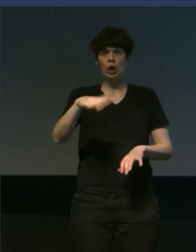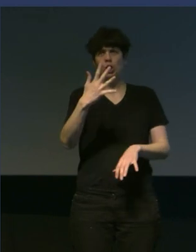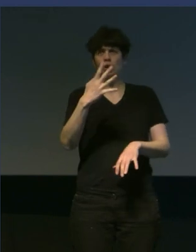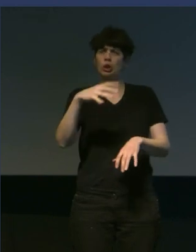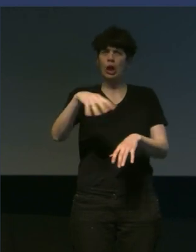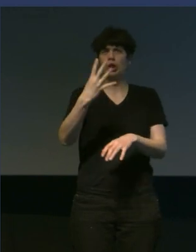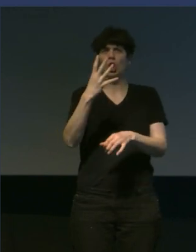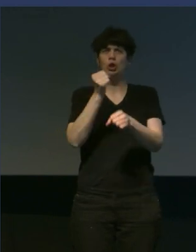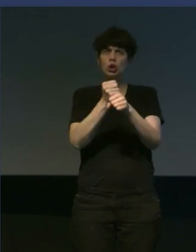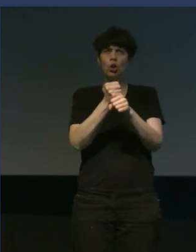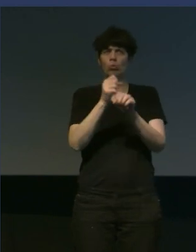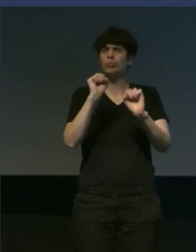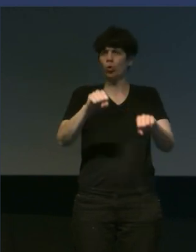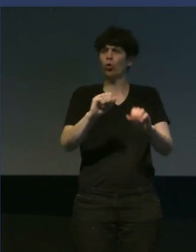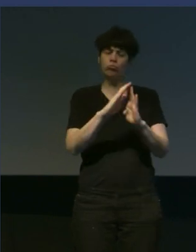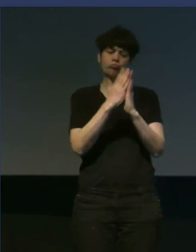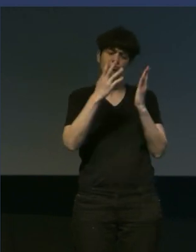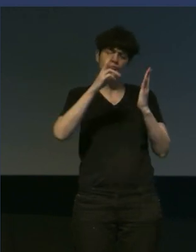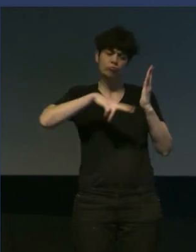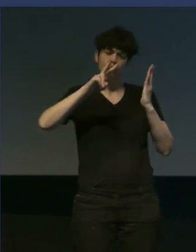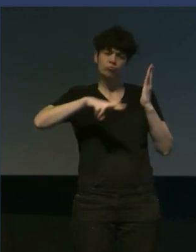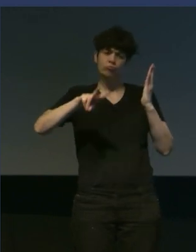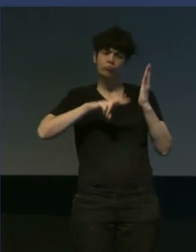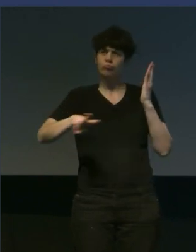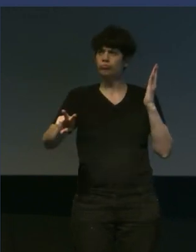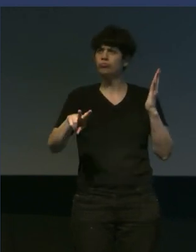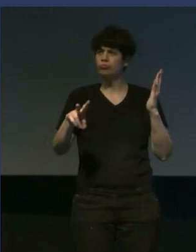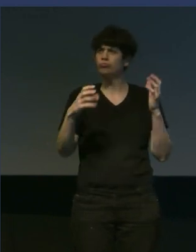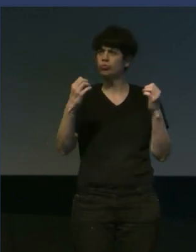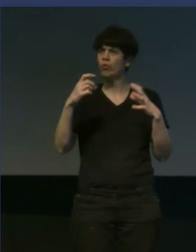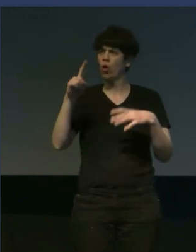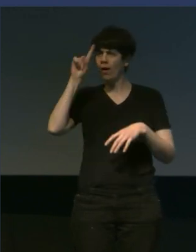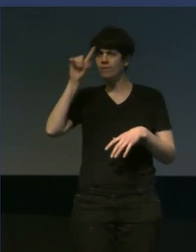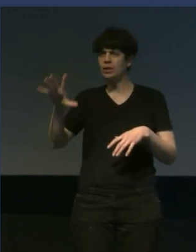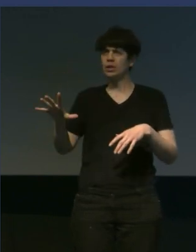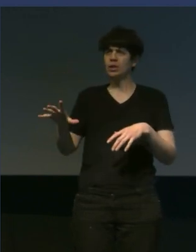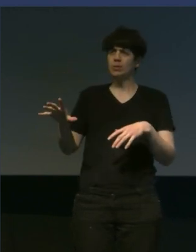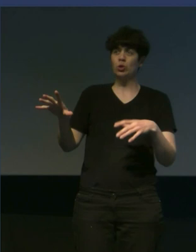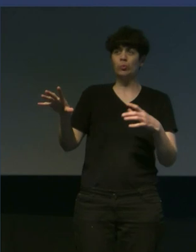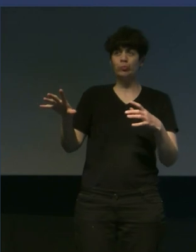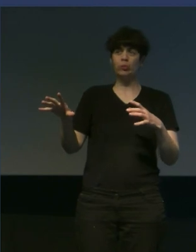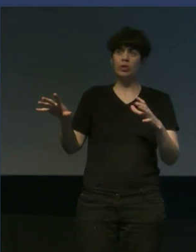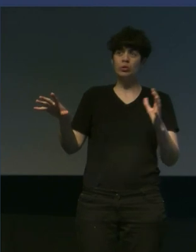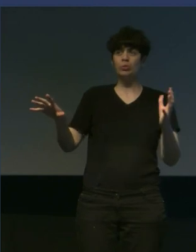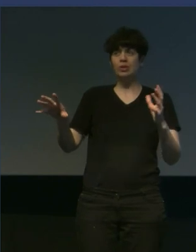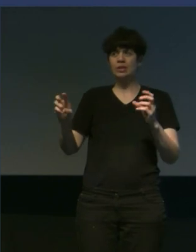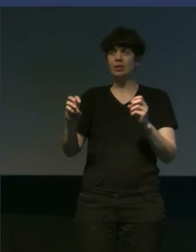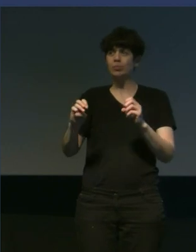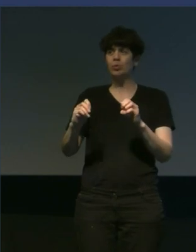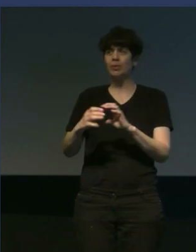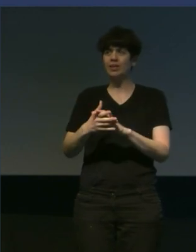ans. Il y a des très bons retours en tous les âges à partir des 14 ans.